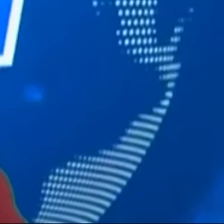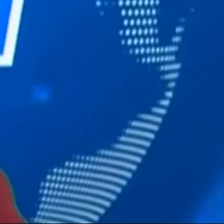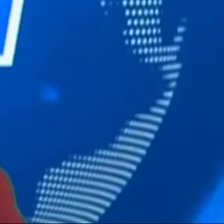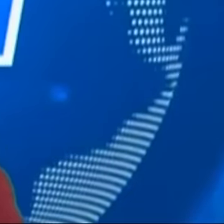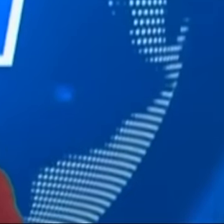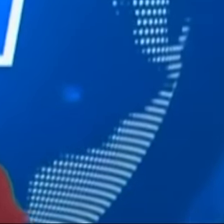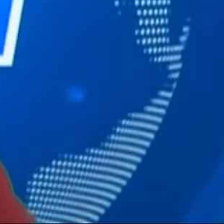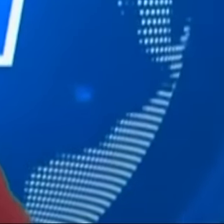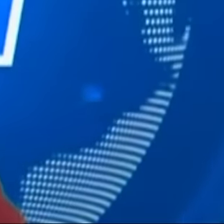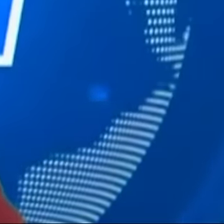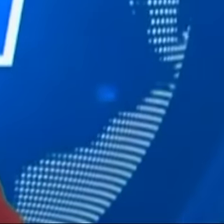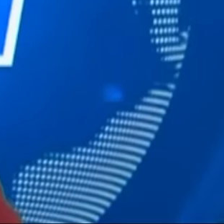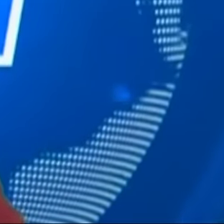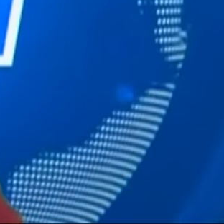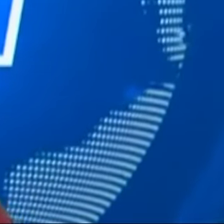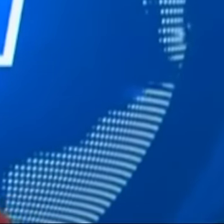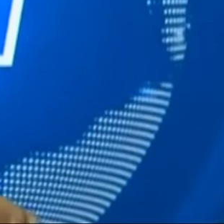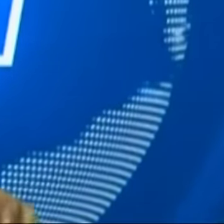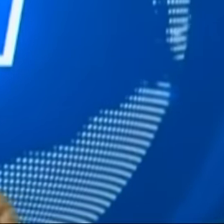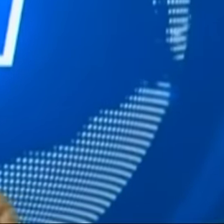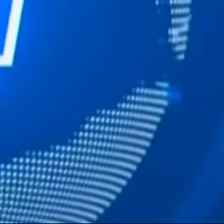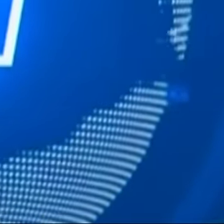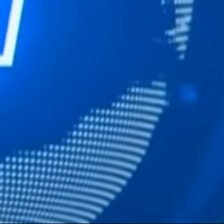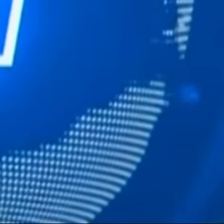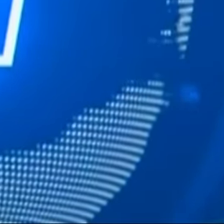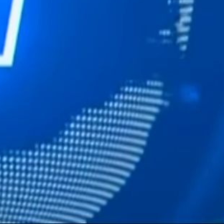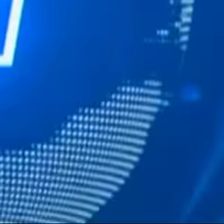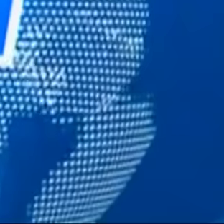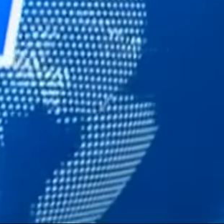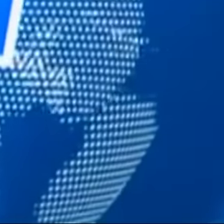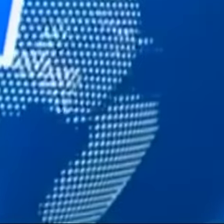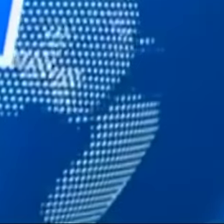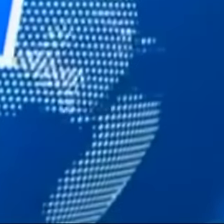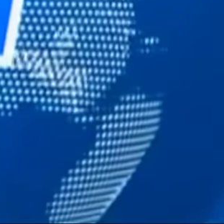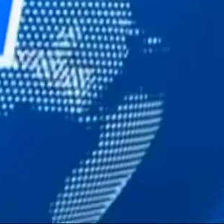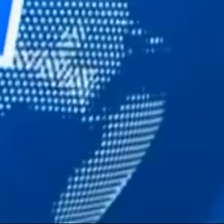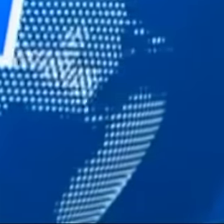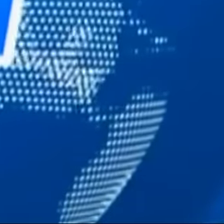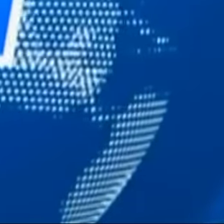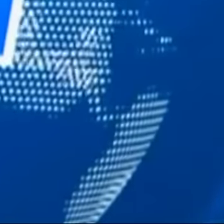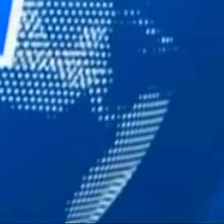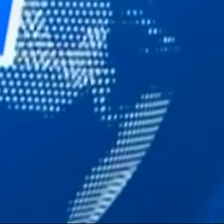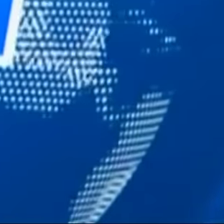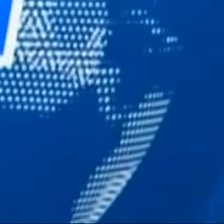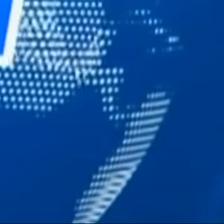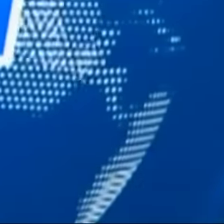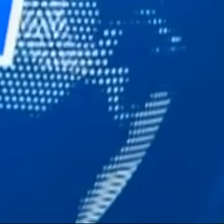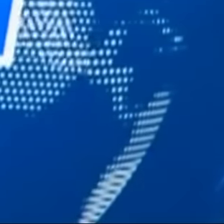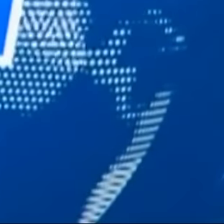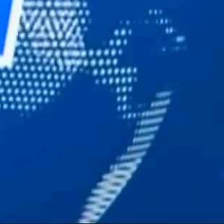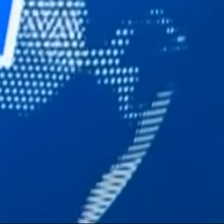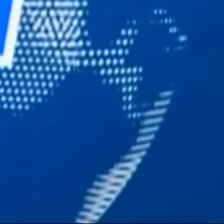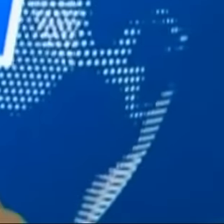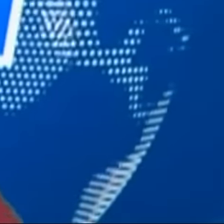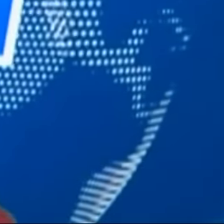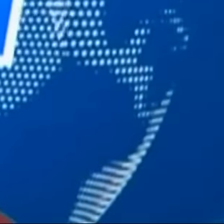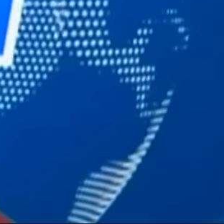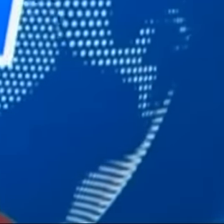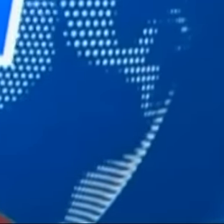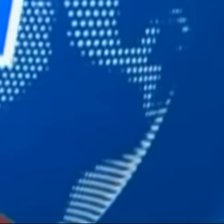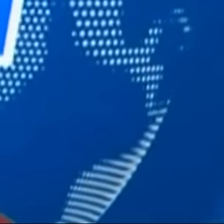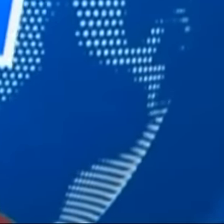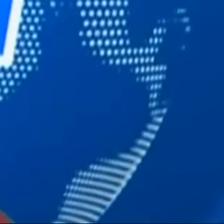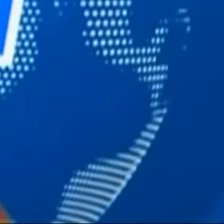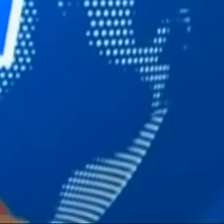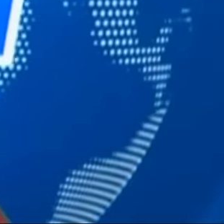africains célèbrent les pouvoirs du vaccin pour sauver des vies, des enfants et protéger les communautés. On y revient dans un instant dans ce